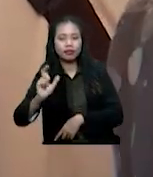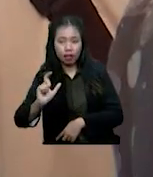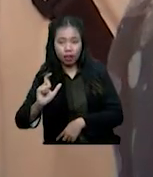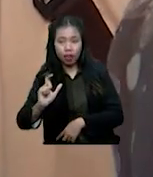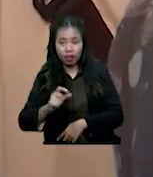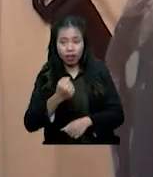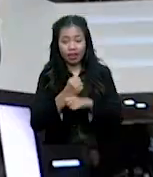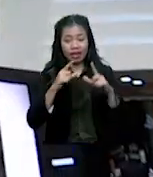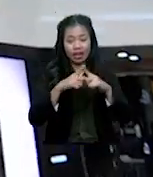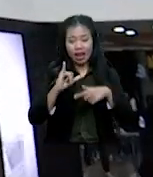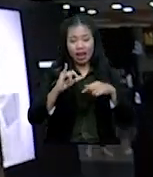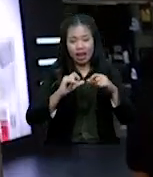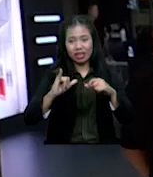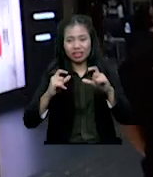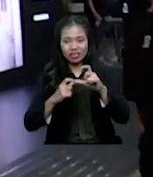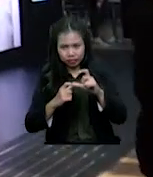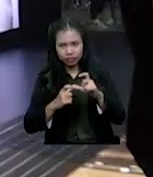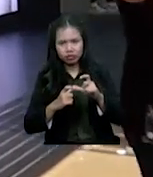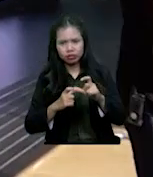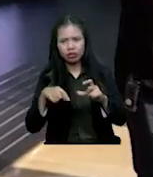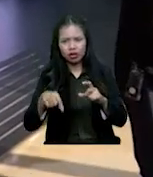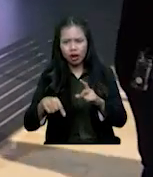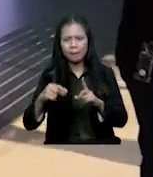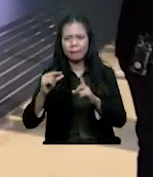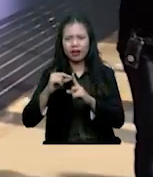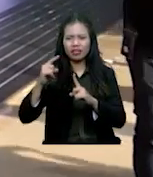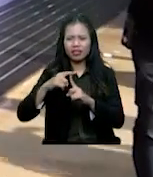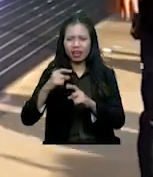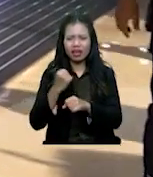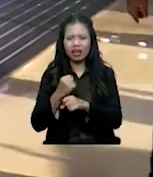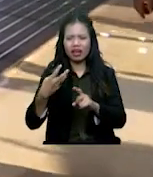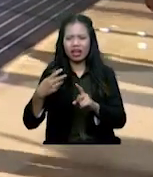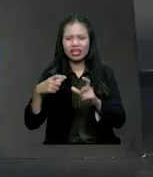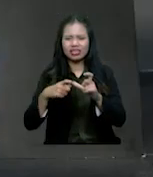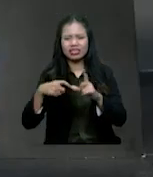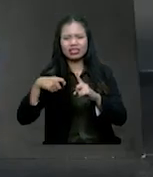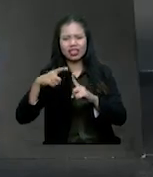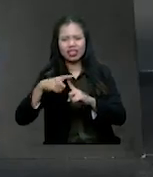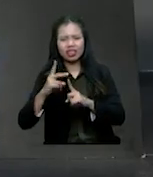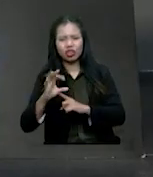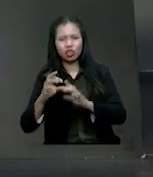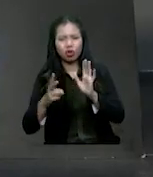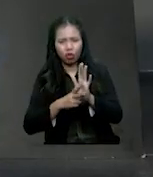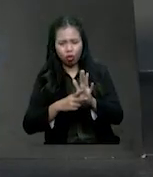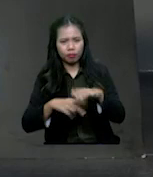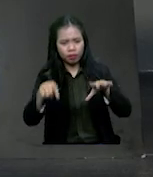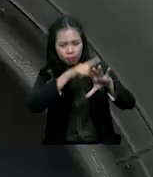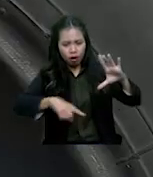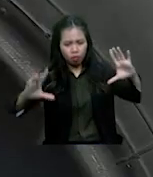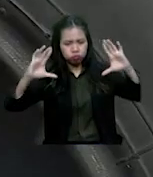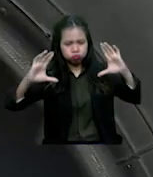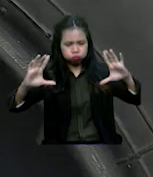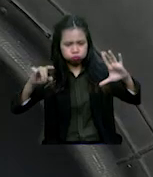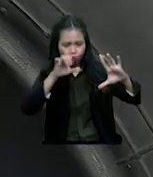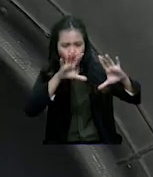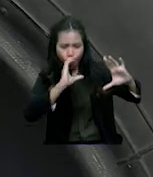PT Bridgestone Tire Indonesia menghadirkan jajaran superior quality product. Mulai dari seri ban untuk SUV lineup, yakni